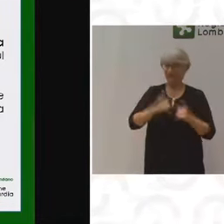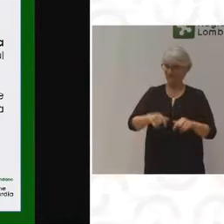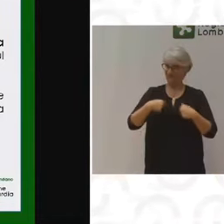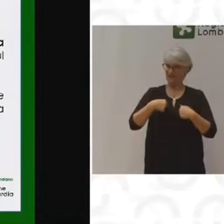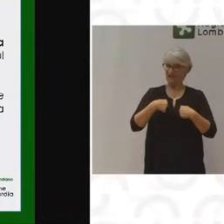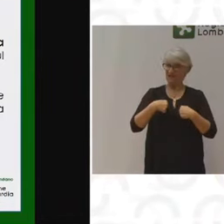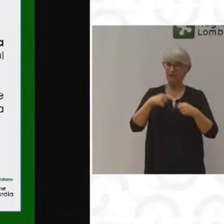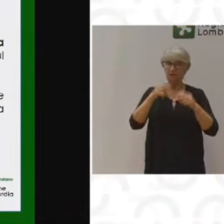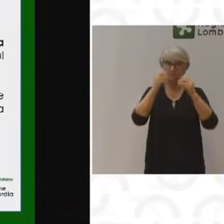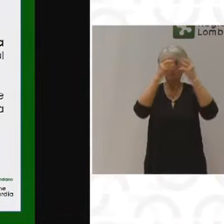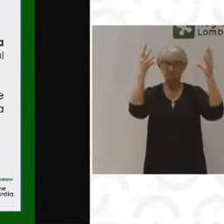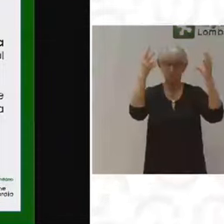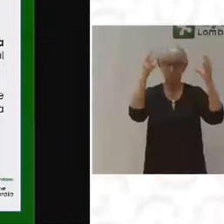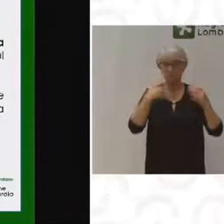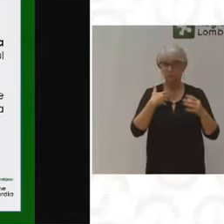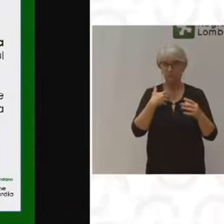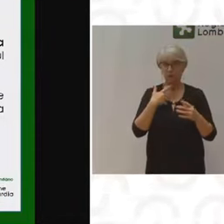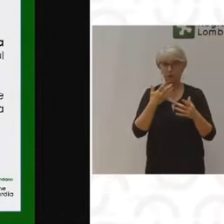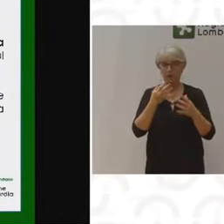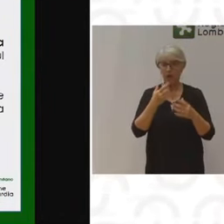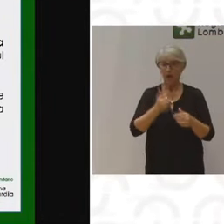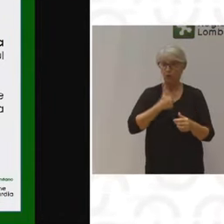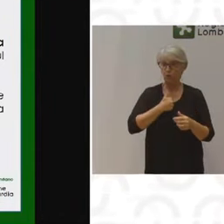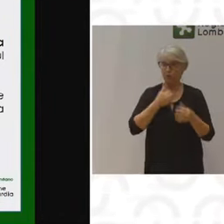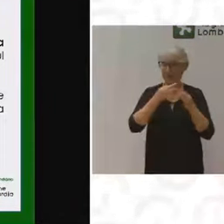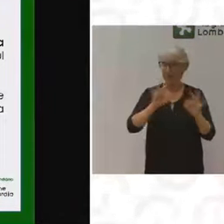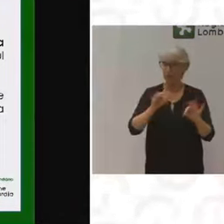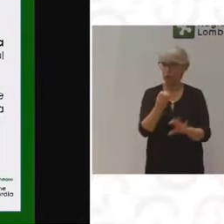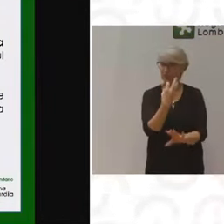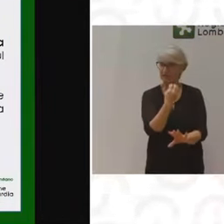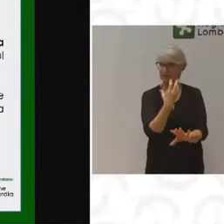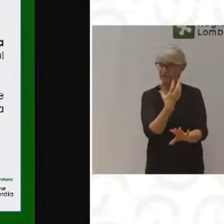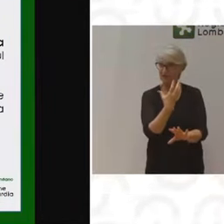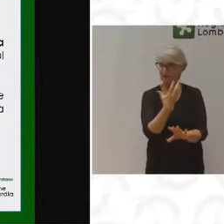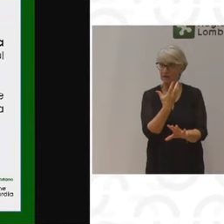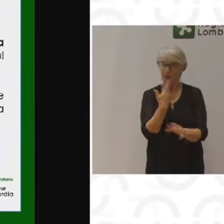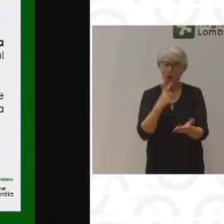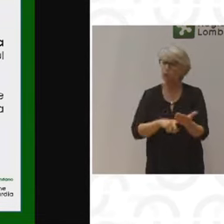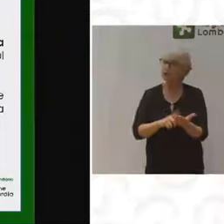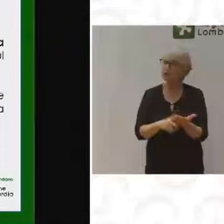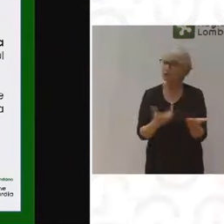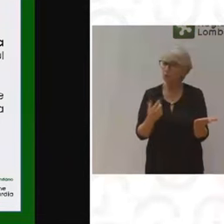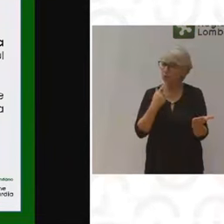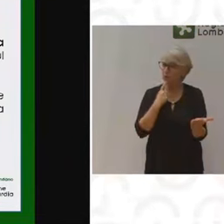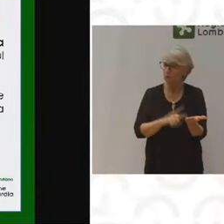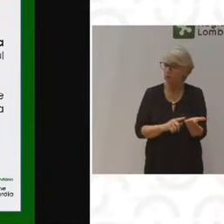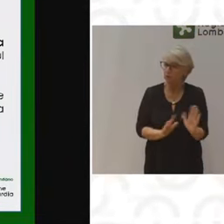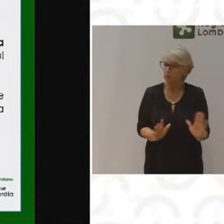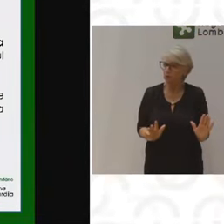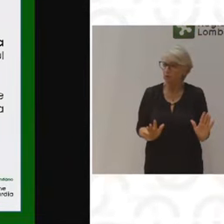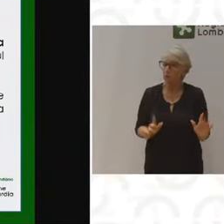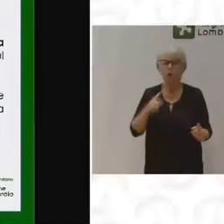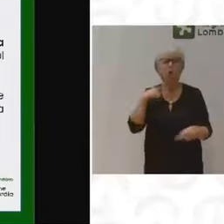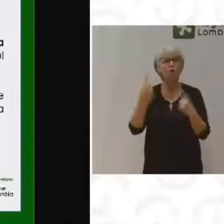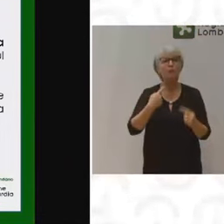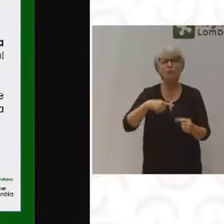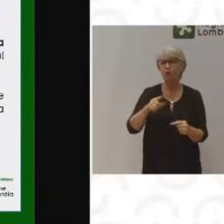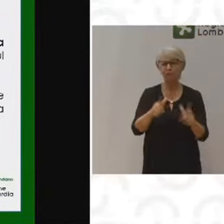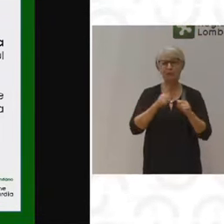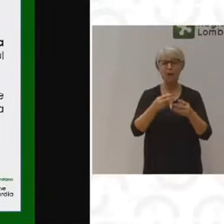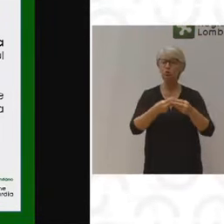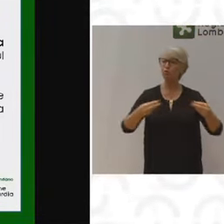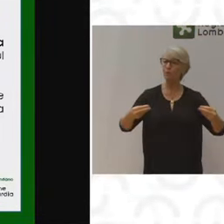immaginiamo un'autonomia abitativa e come è già stato detto è un diritto l'autonomia abitativa. Il dopo di noi è uno strumento